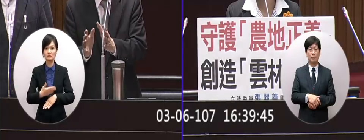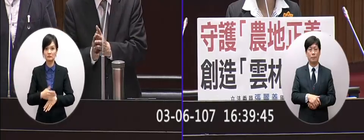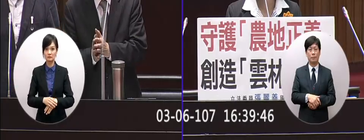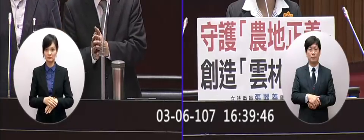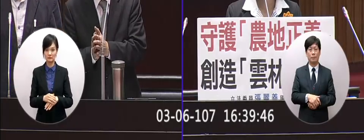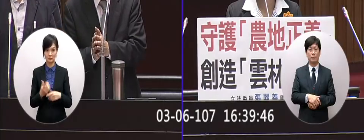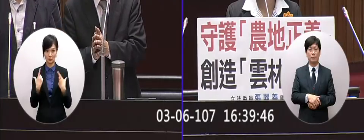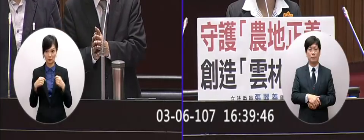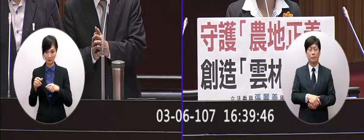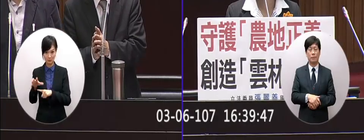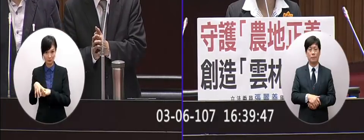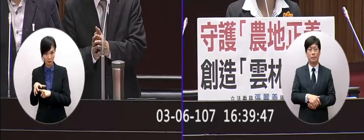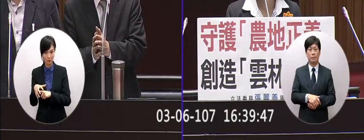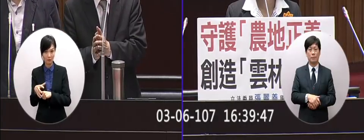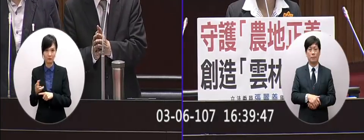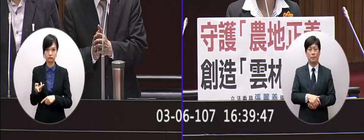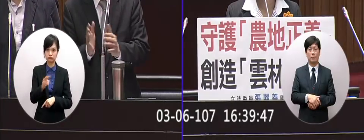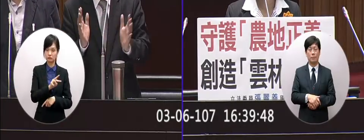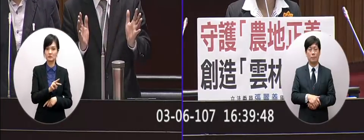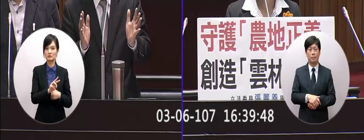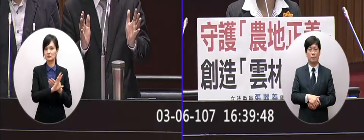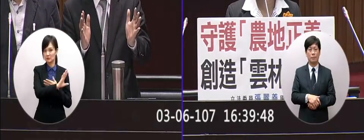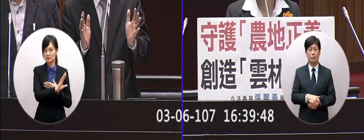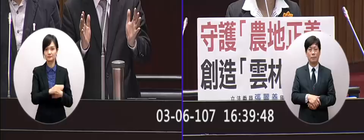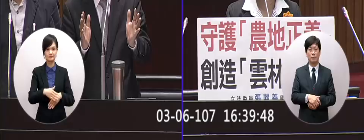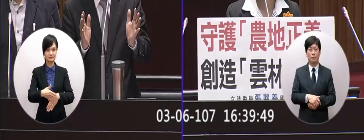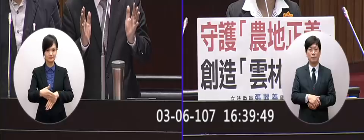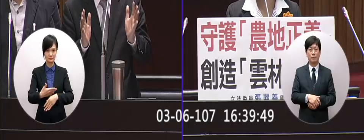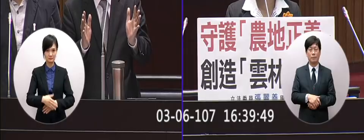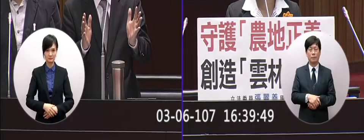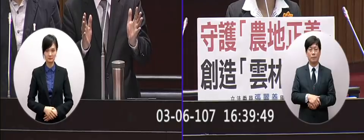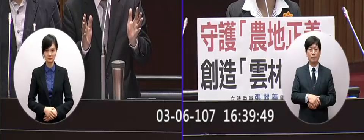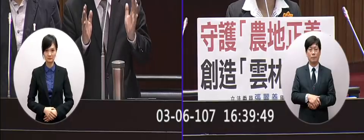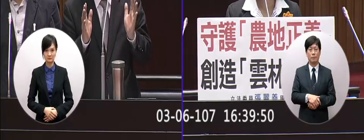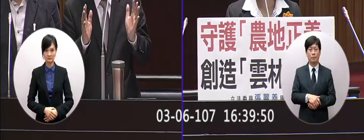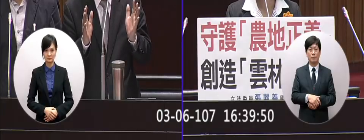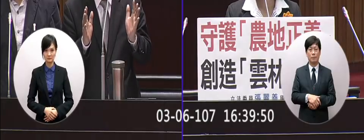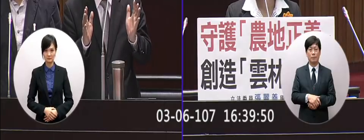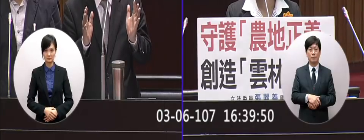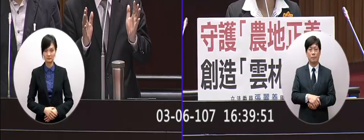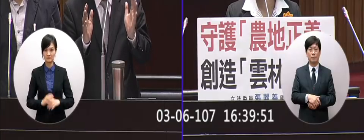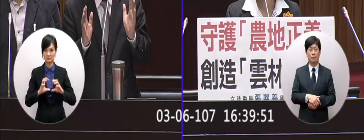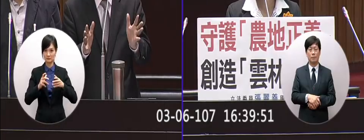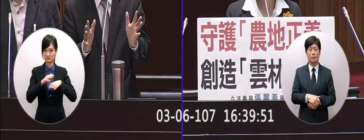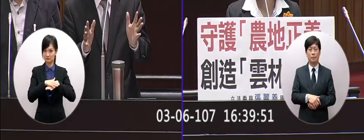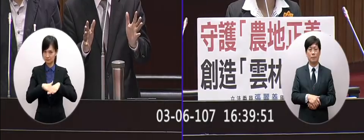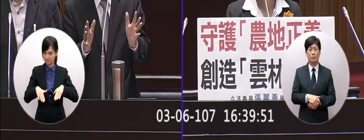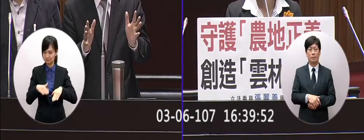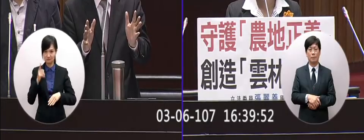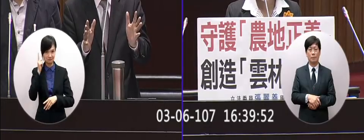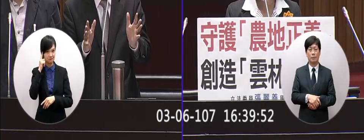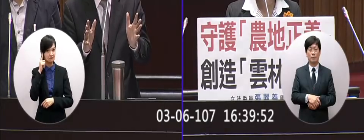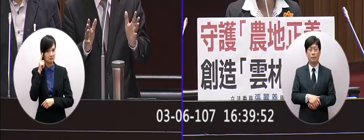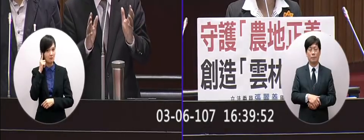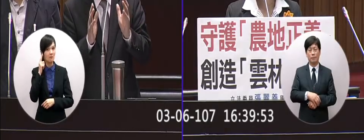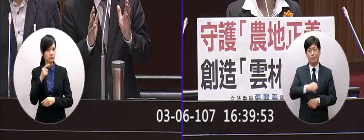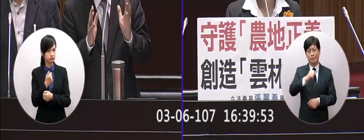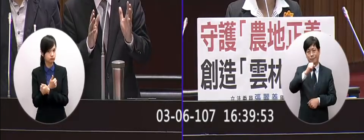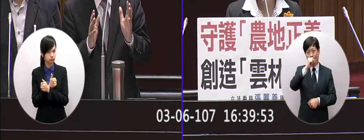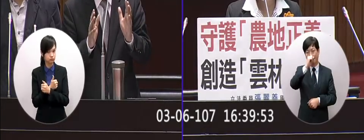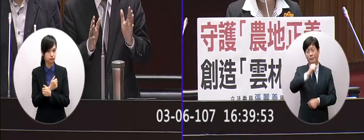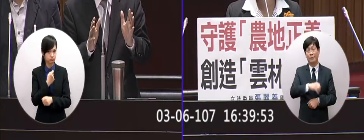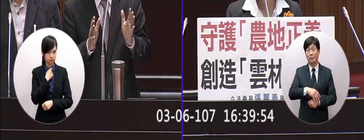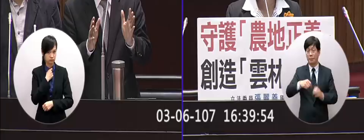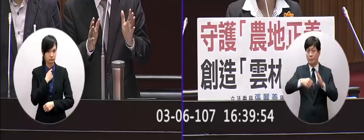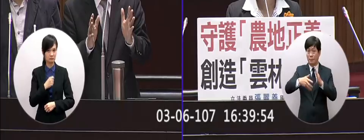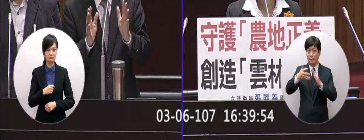地我们把它划为农地，因为否则的话基本上因为这个国安的考量嘛， 好， 我们必须要有